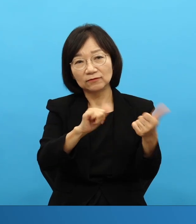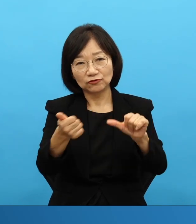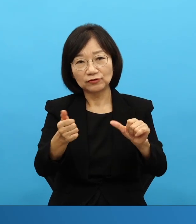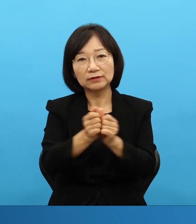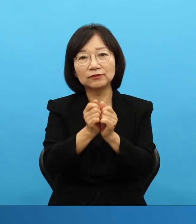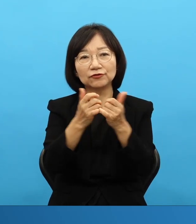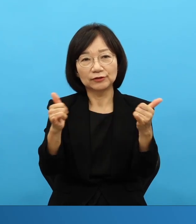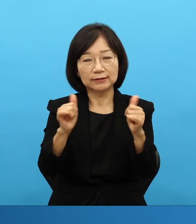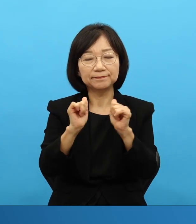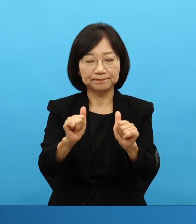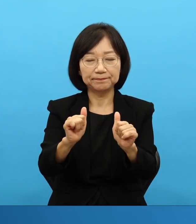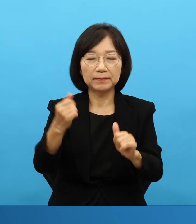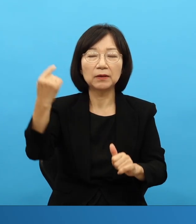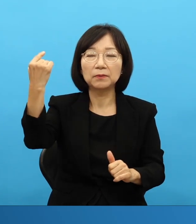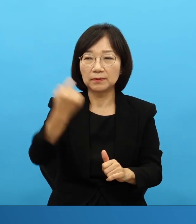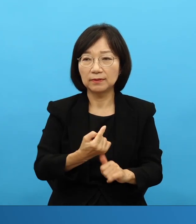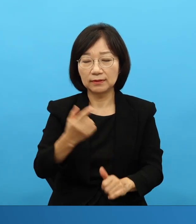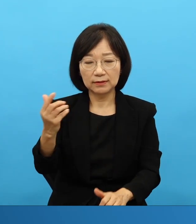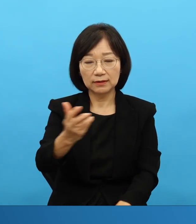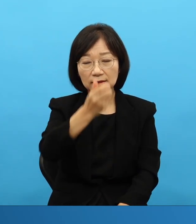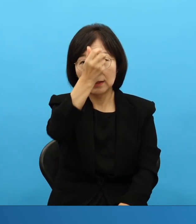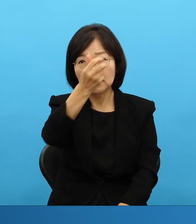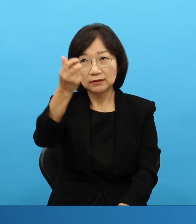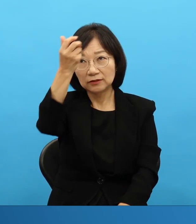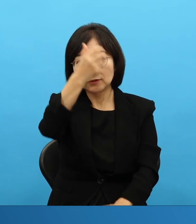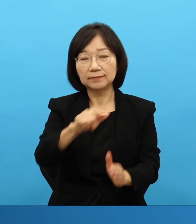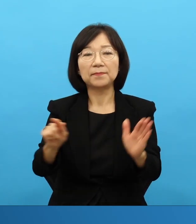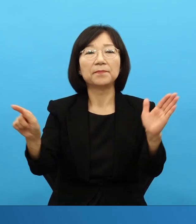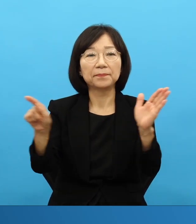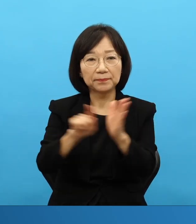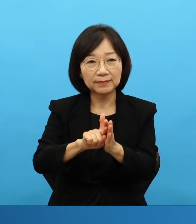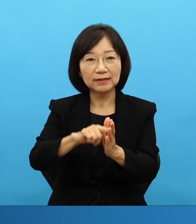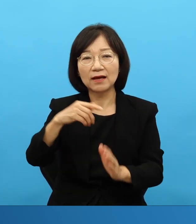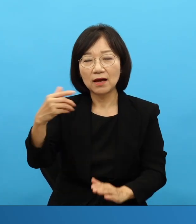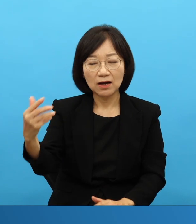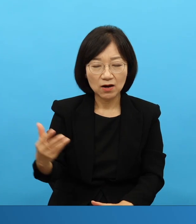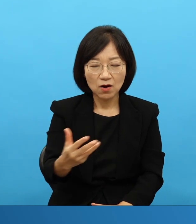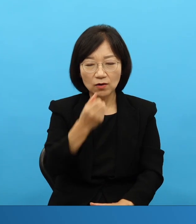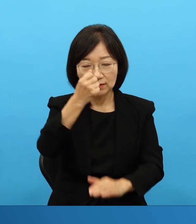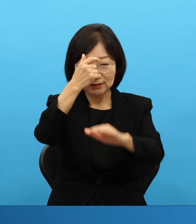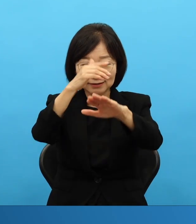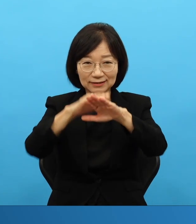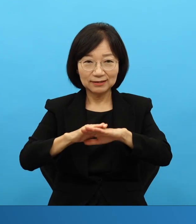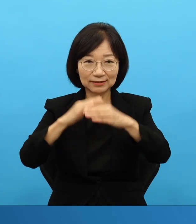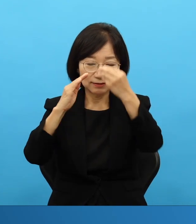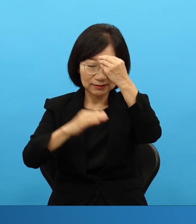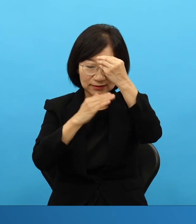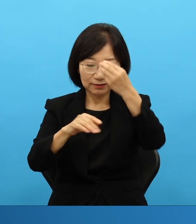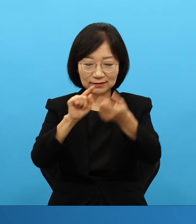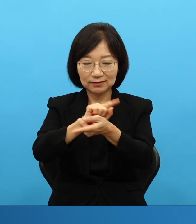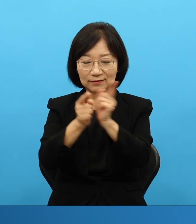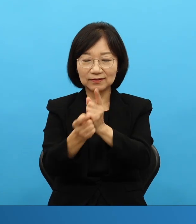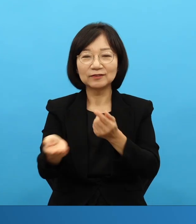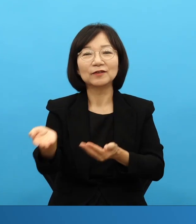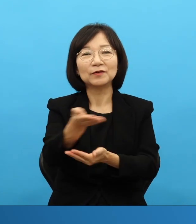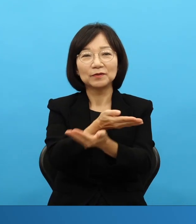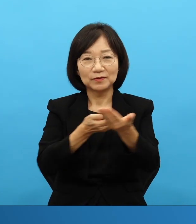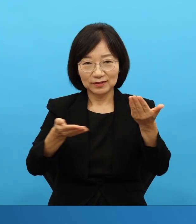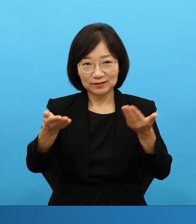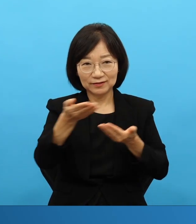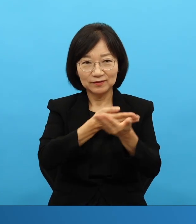주께서 나를 살펴보셨으므로 나를 아시나이다. 주께서 내가 아프고 일어섬을